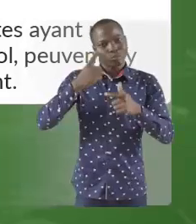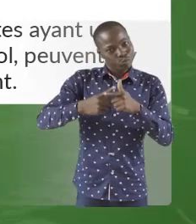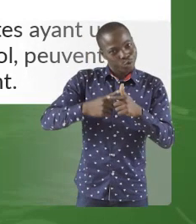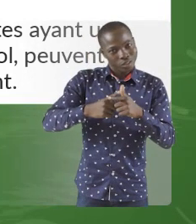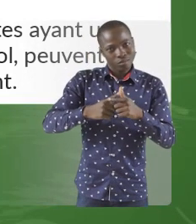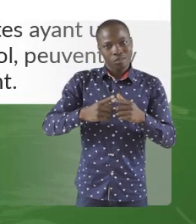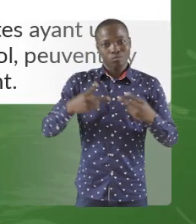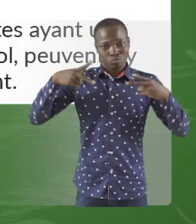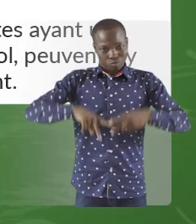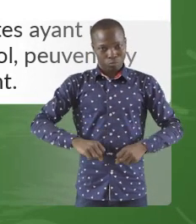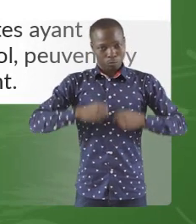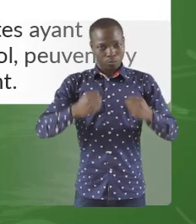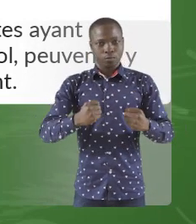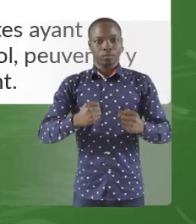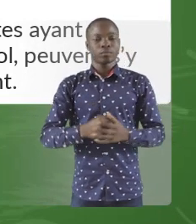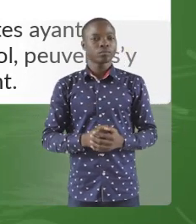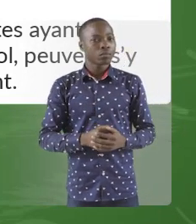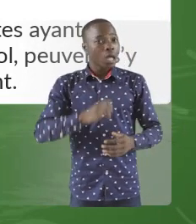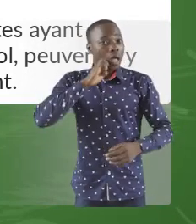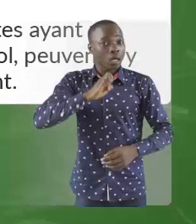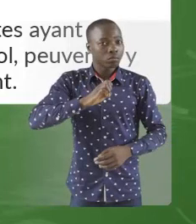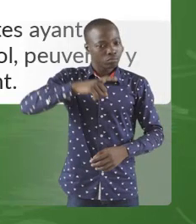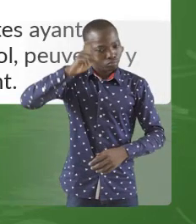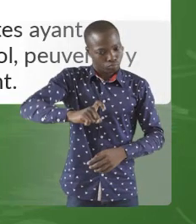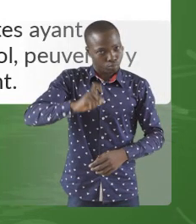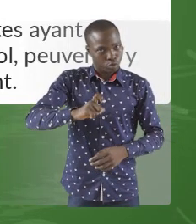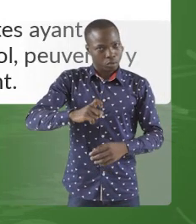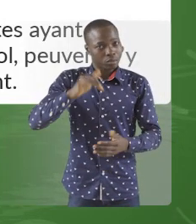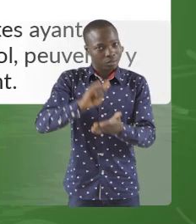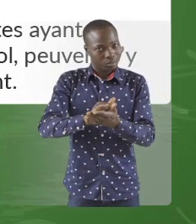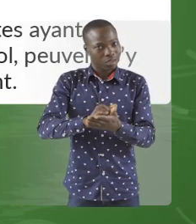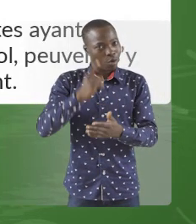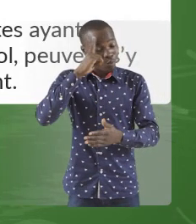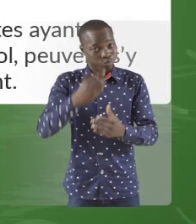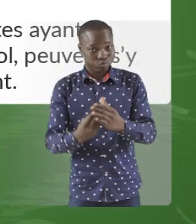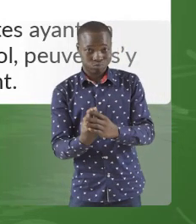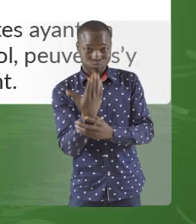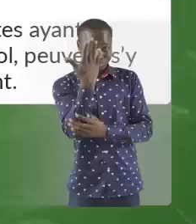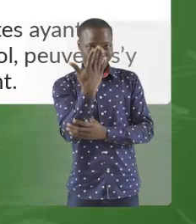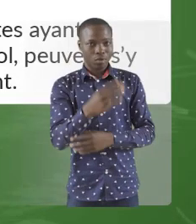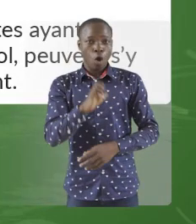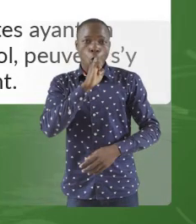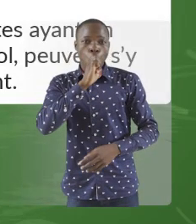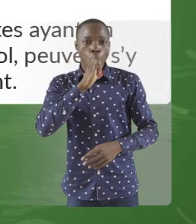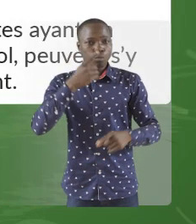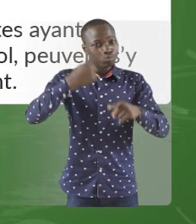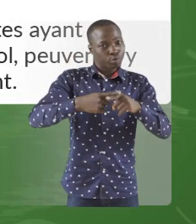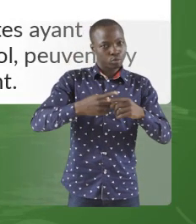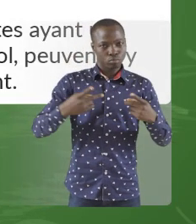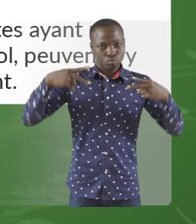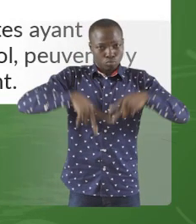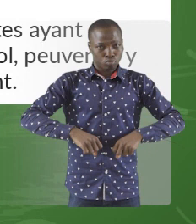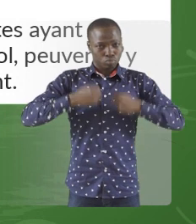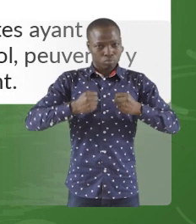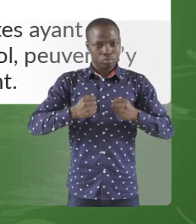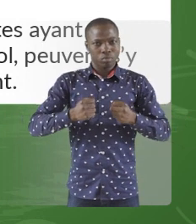sels minéraux dont elles ont besoin. L'eau et ces sels minéraux sont dissous